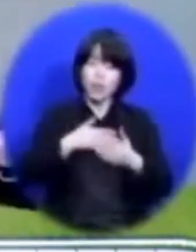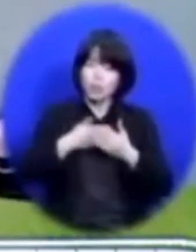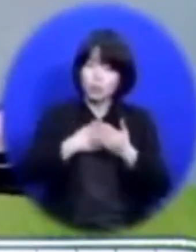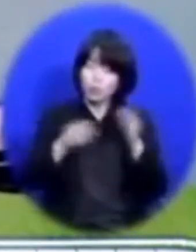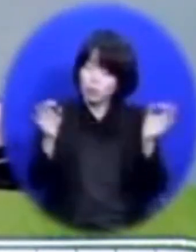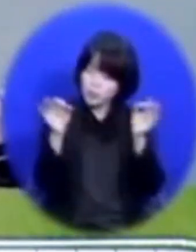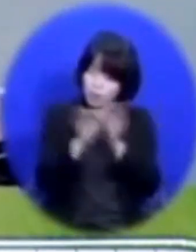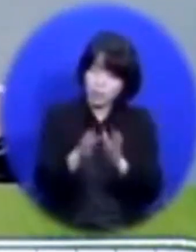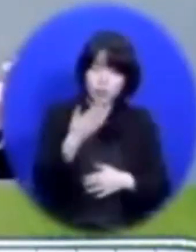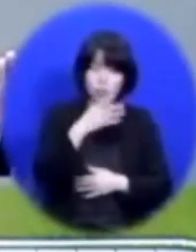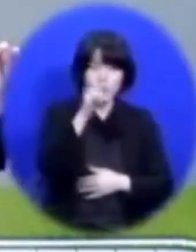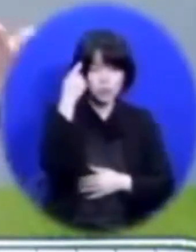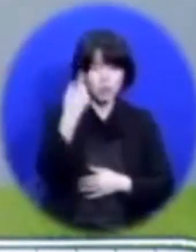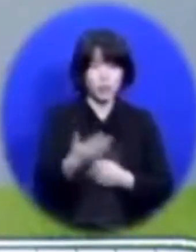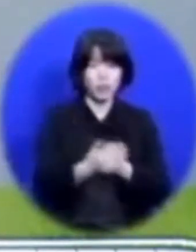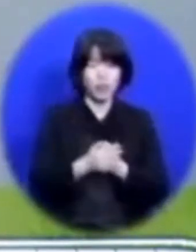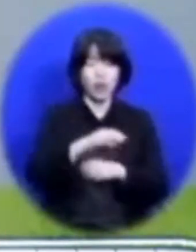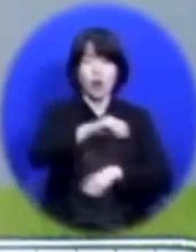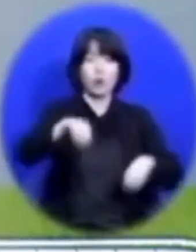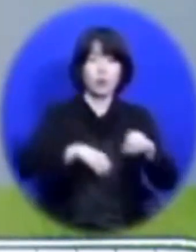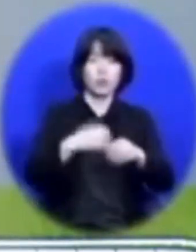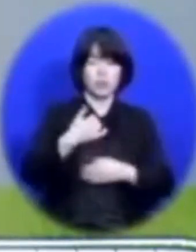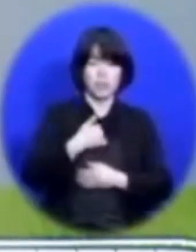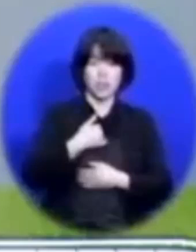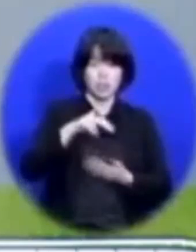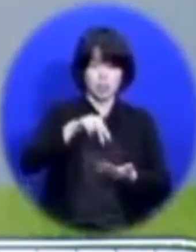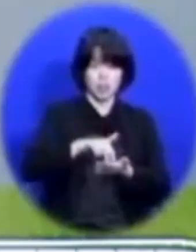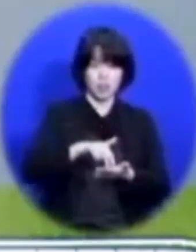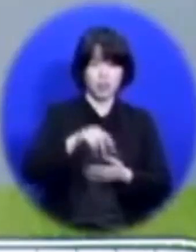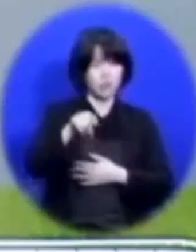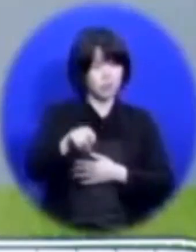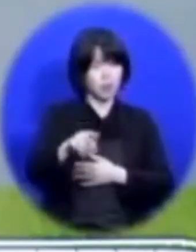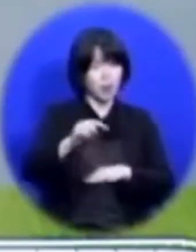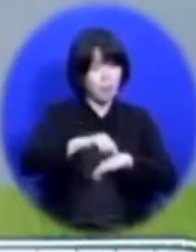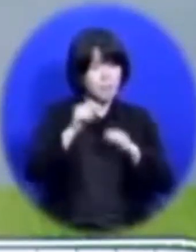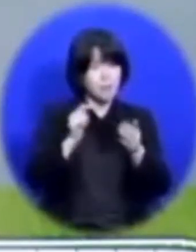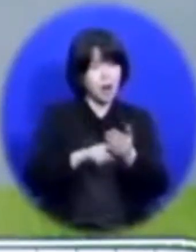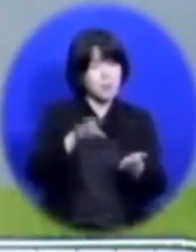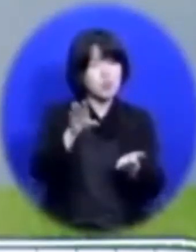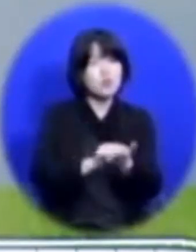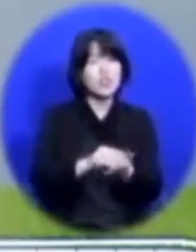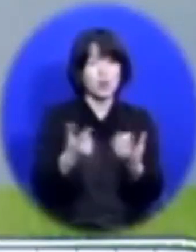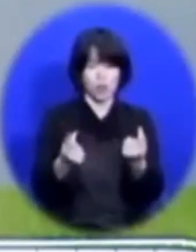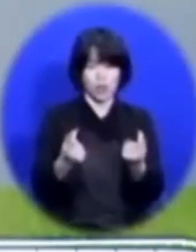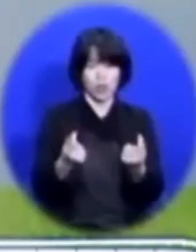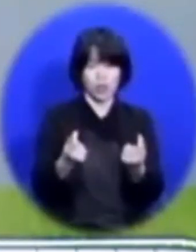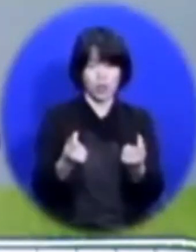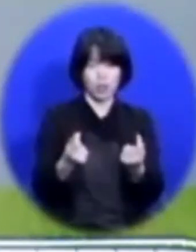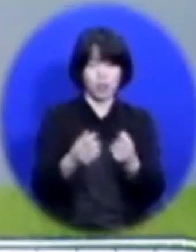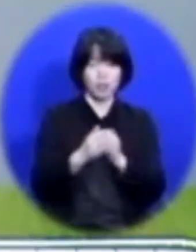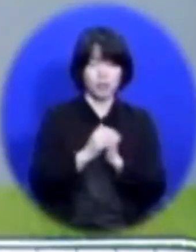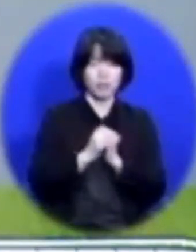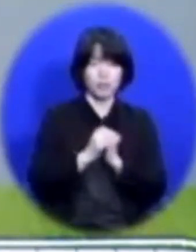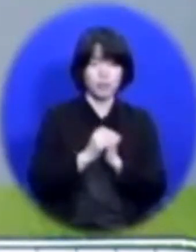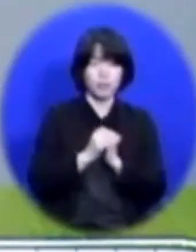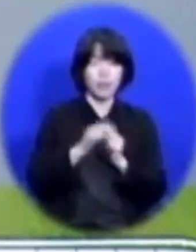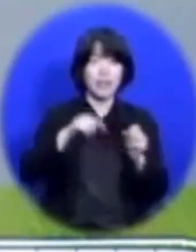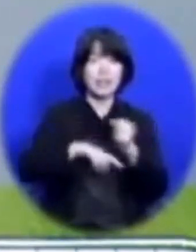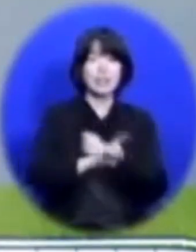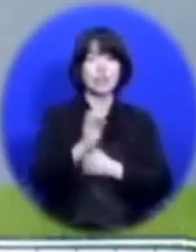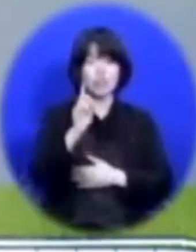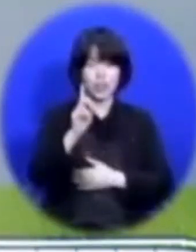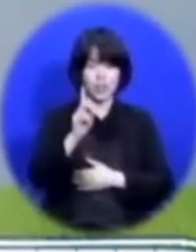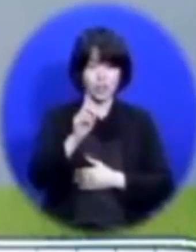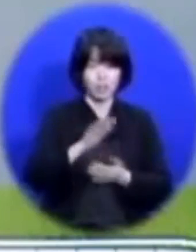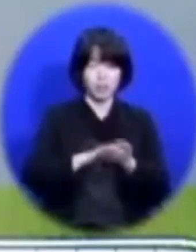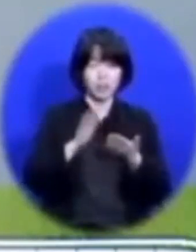사라질수있을까?"라고생각했다.제게있어서 그것은마치 제마음을위한숙제와같았습니다.이유